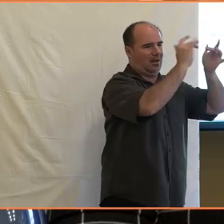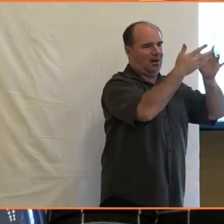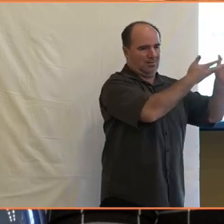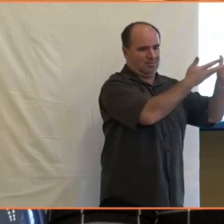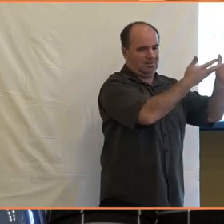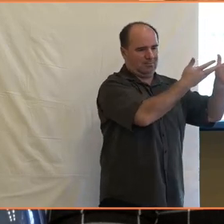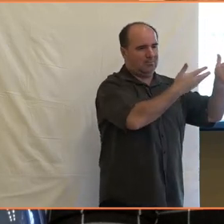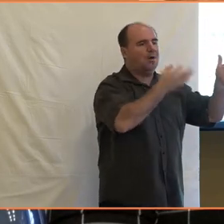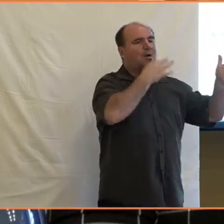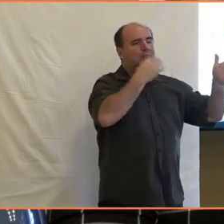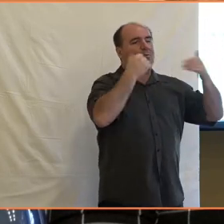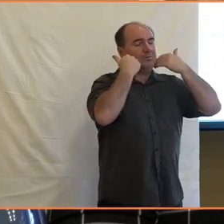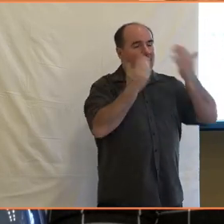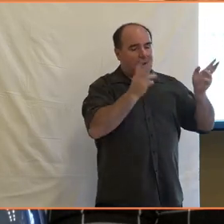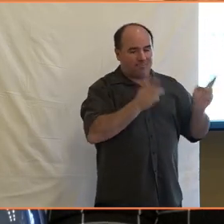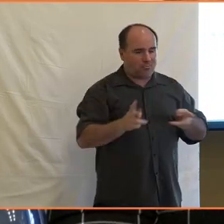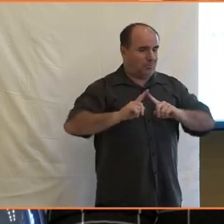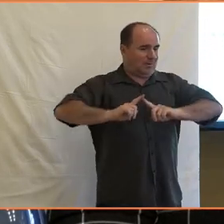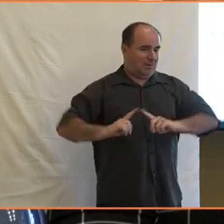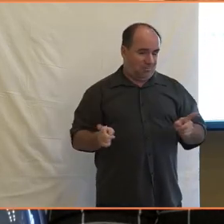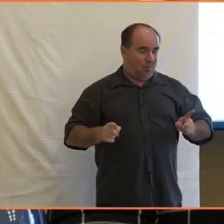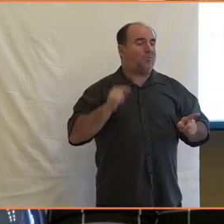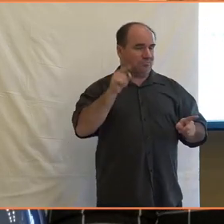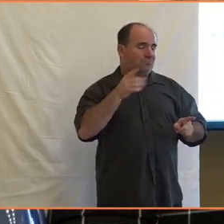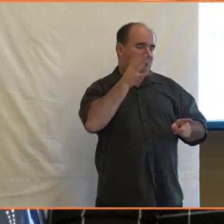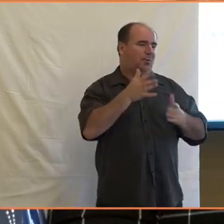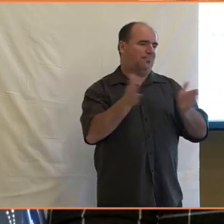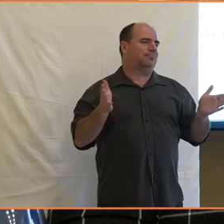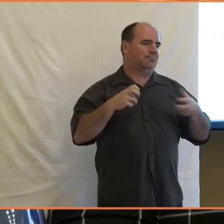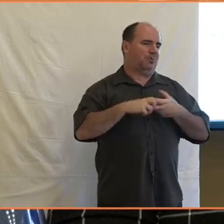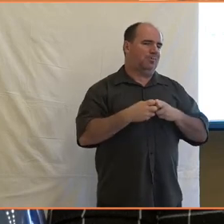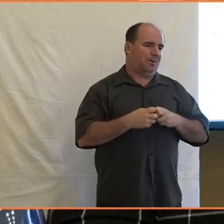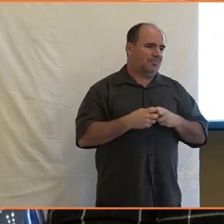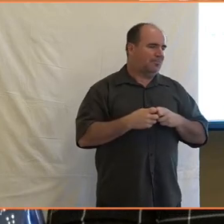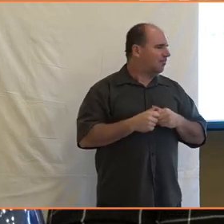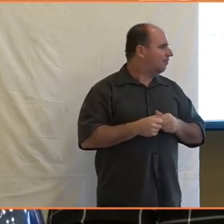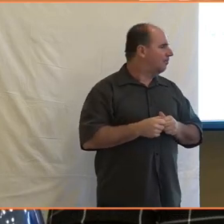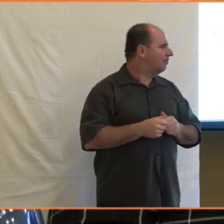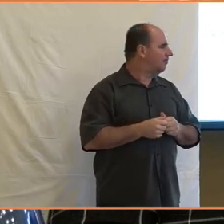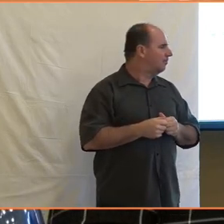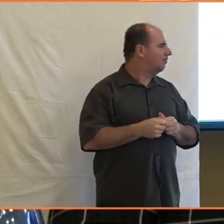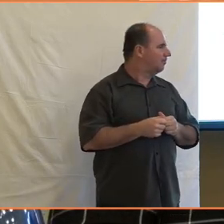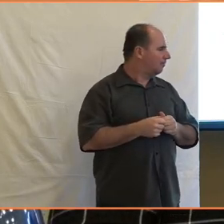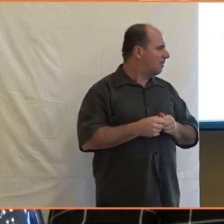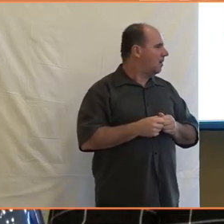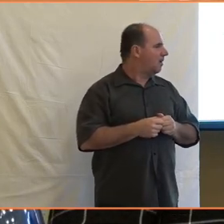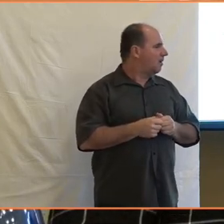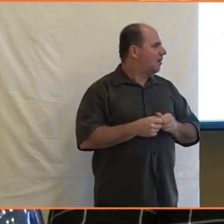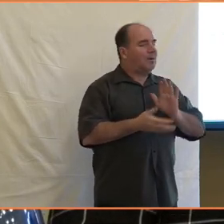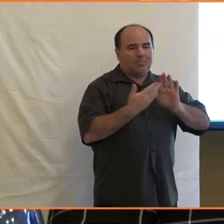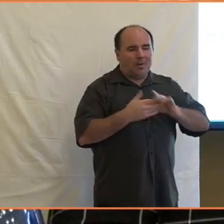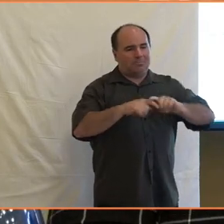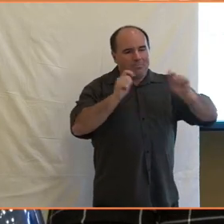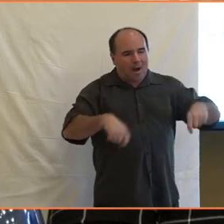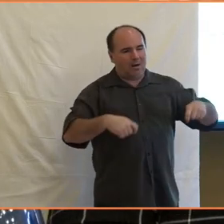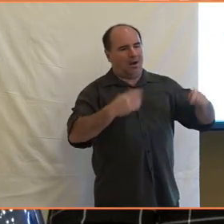alternativní možnost přístupu, když se budou třeba zavírat jako pobočky, nebo bude omezovaná nebo stížovaná třeba